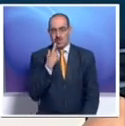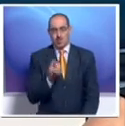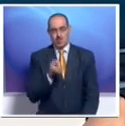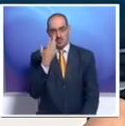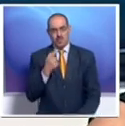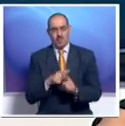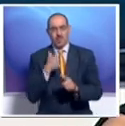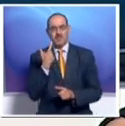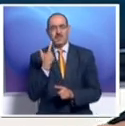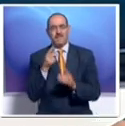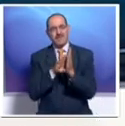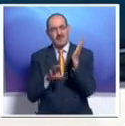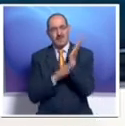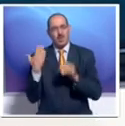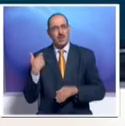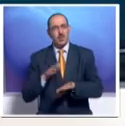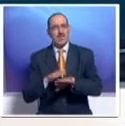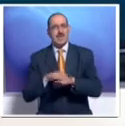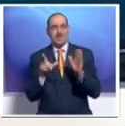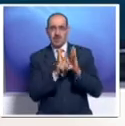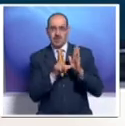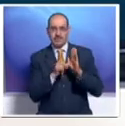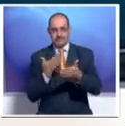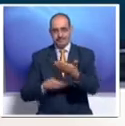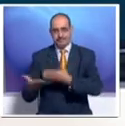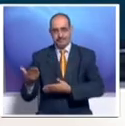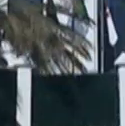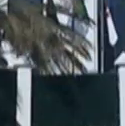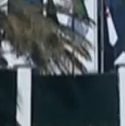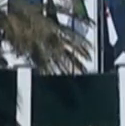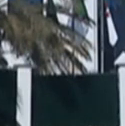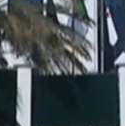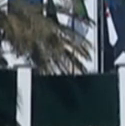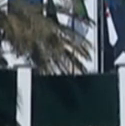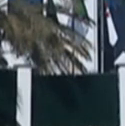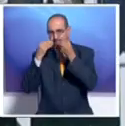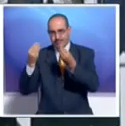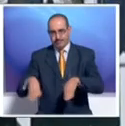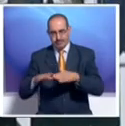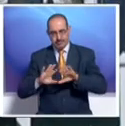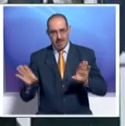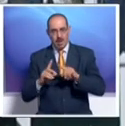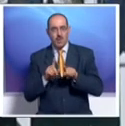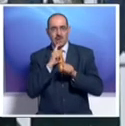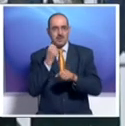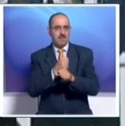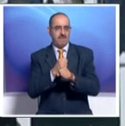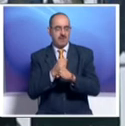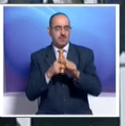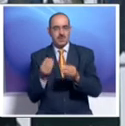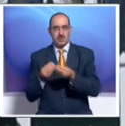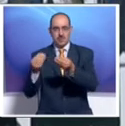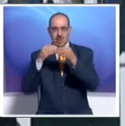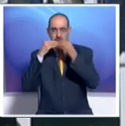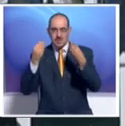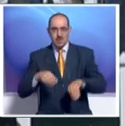فنيش رئيسا جديدا للمجلس الدستوري خلفا للطيب بالعيز الذي قدم استقالته لرئيس الدولة السيد عبد